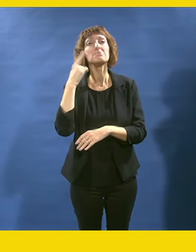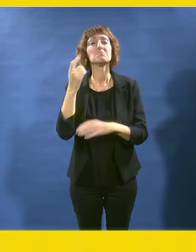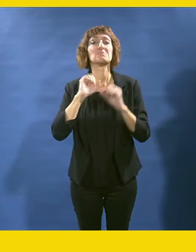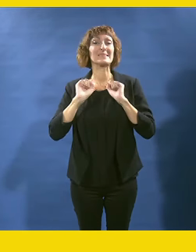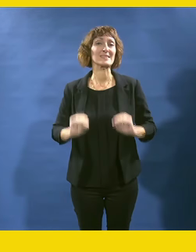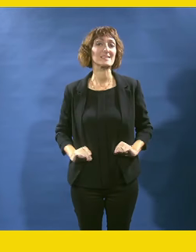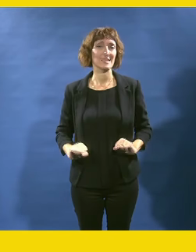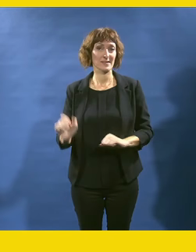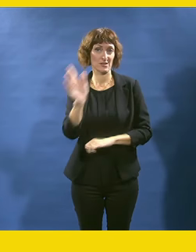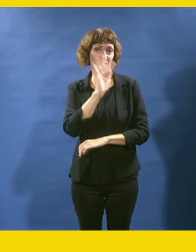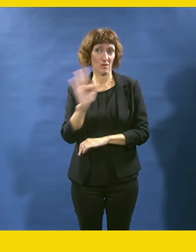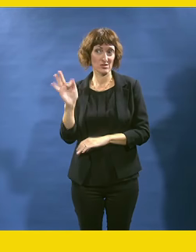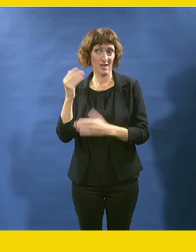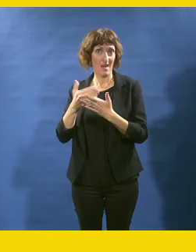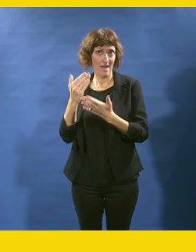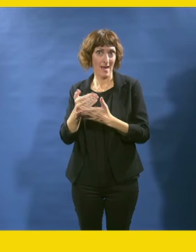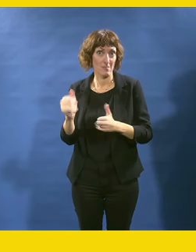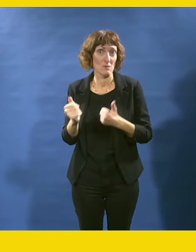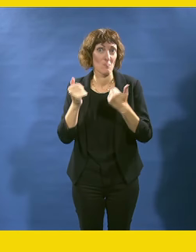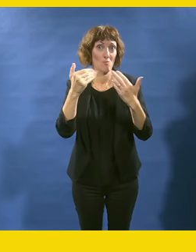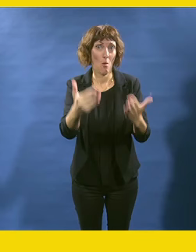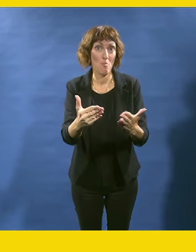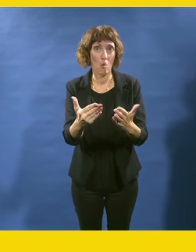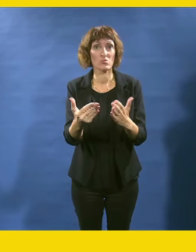l'IVG dans la Constitution. Bienvenue.